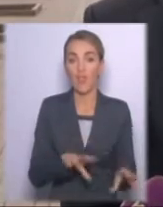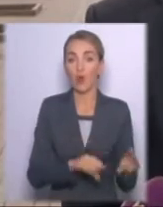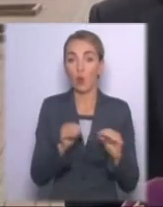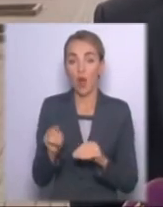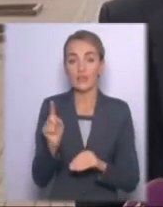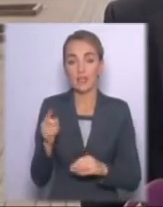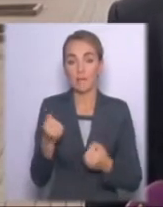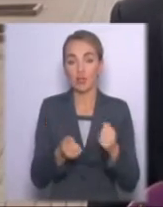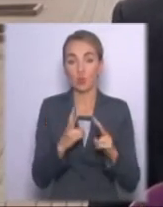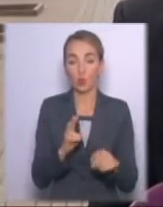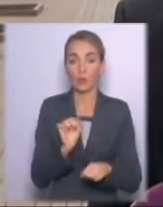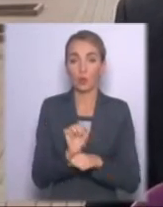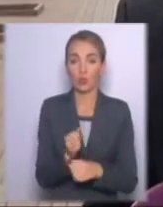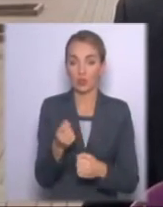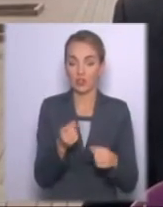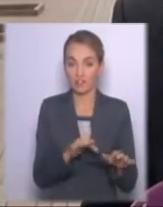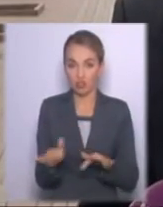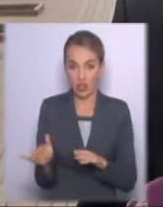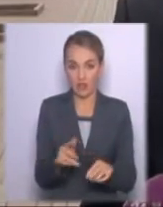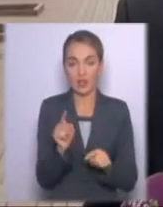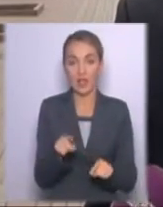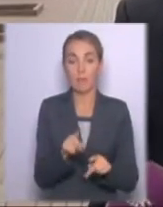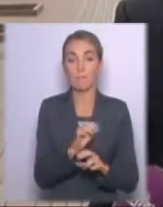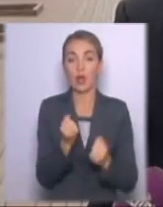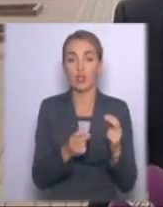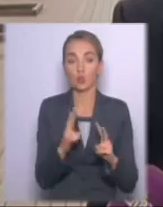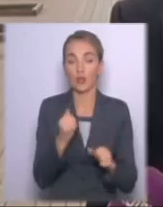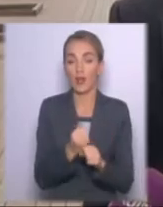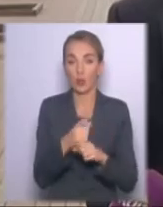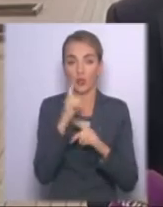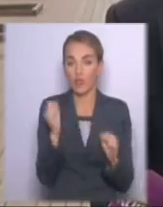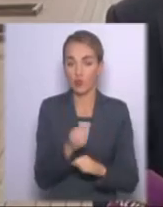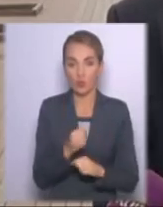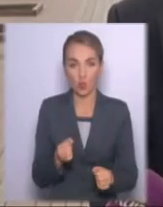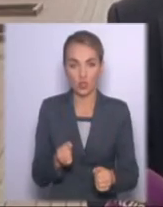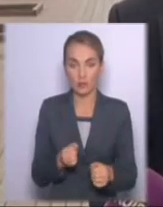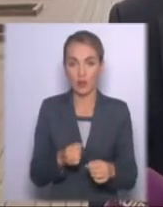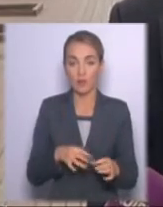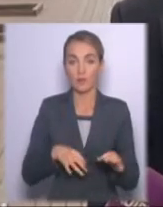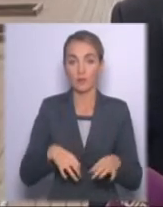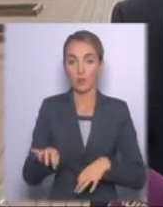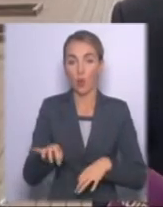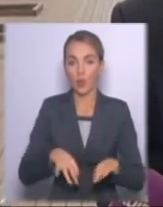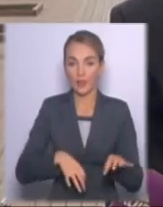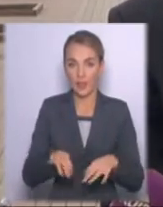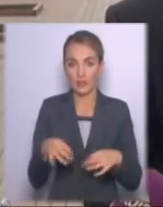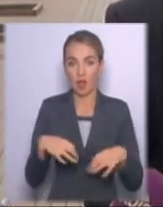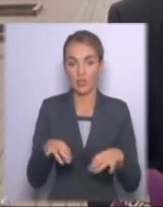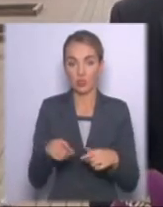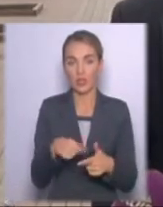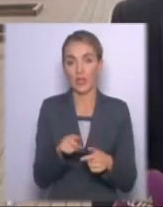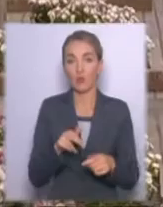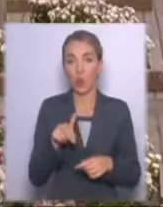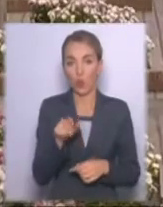машин, які блокують рухання, тих машин, які роблять невозможним проїзд транспорту або